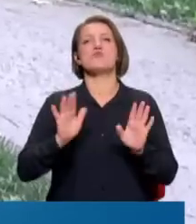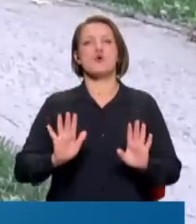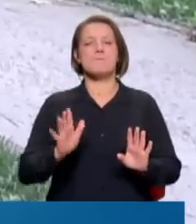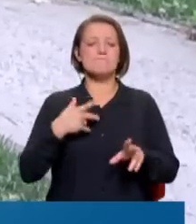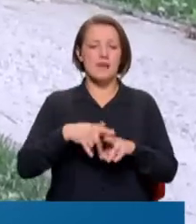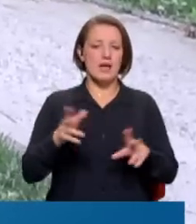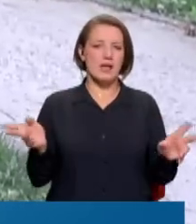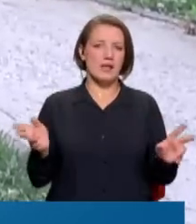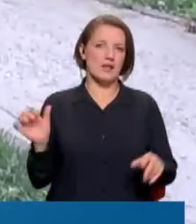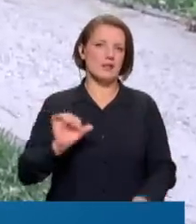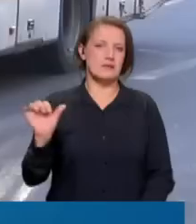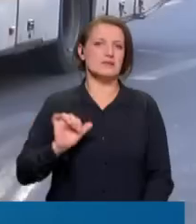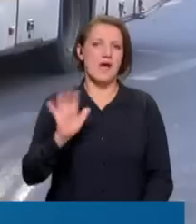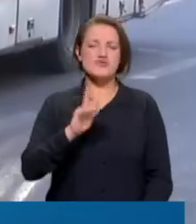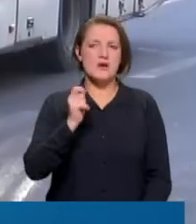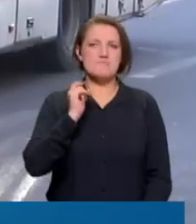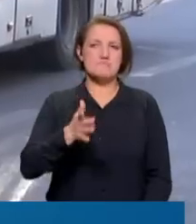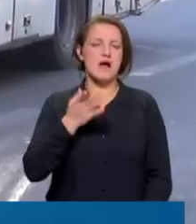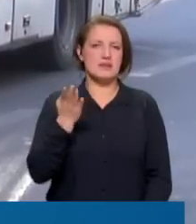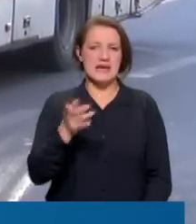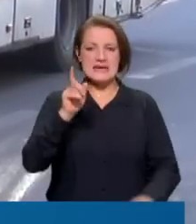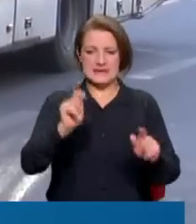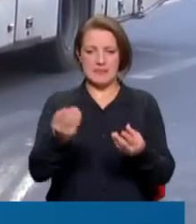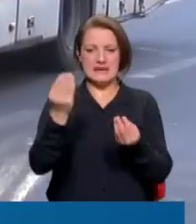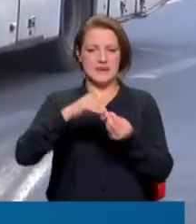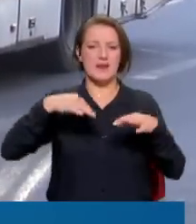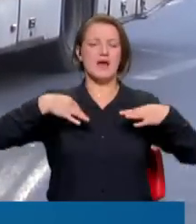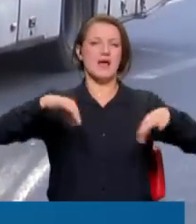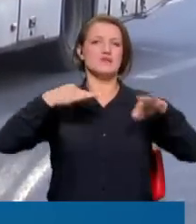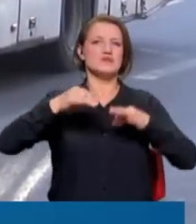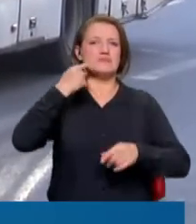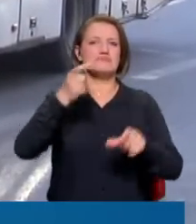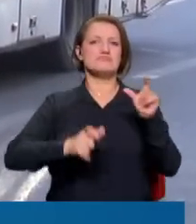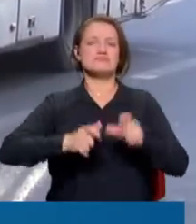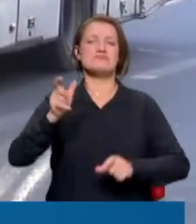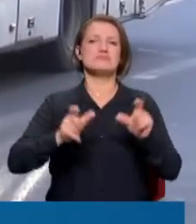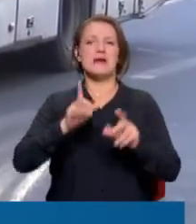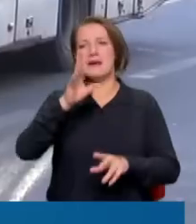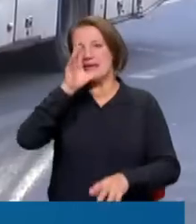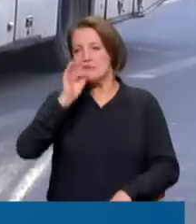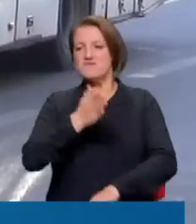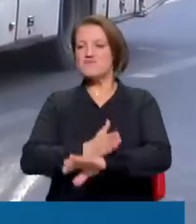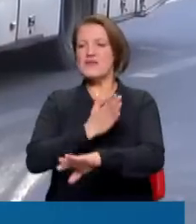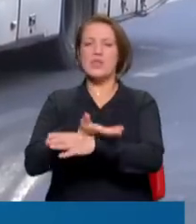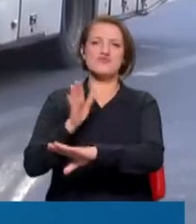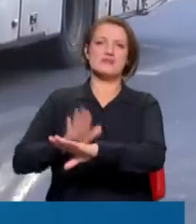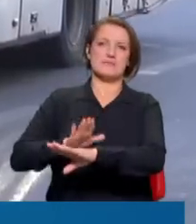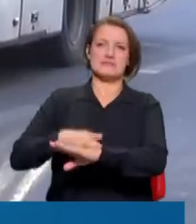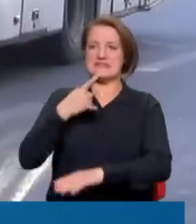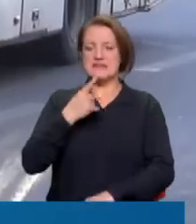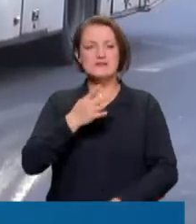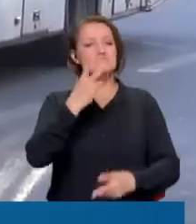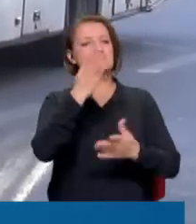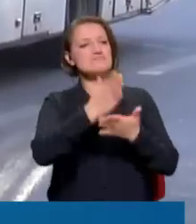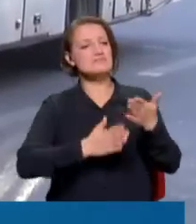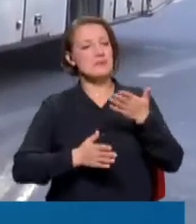binemiyor yani her şey pahalı toplu ulaşıma yılan zamlar eskişehirlileri bö kimi Vatandaş ne yapsın dedi Kimi